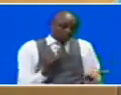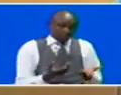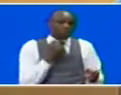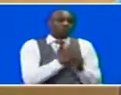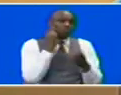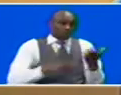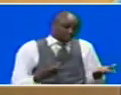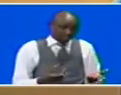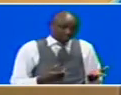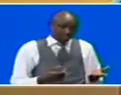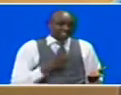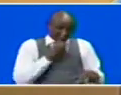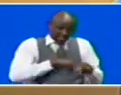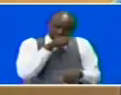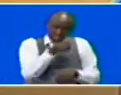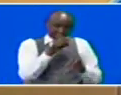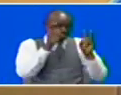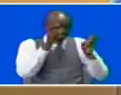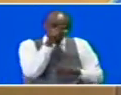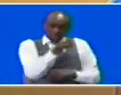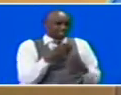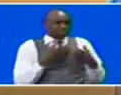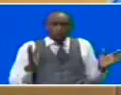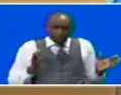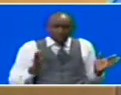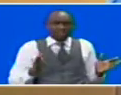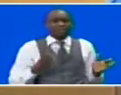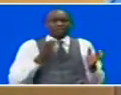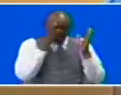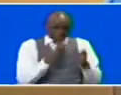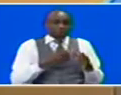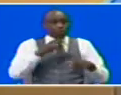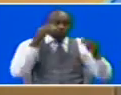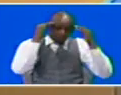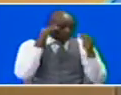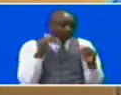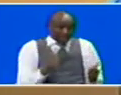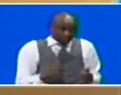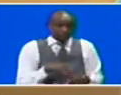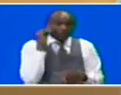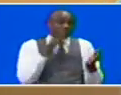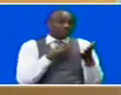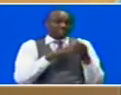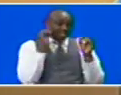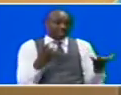vinaangaliwa haswa katika swala kama hilo ambalo liko wazi lakini mtu hajashtakiwa na kupatikana na hatia?